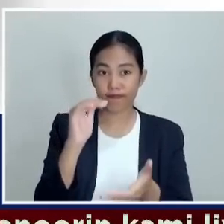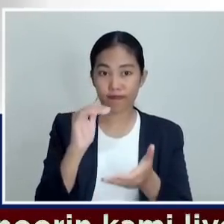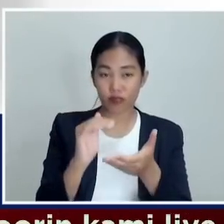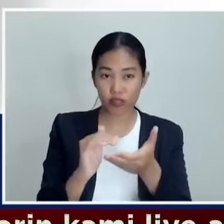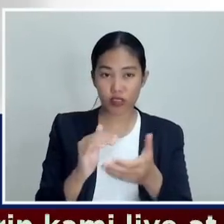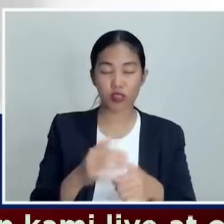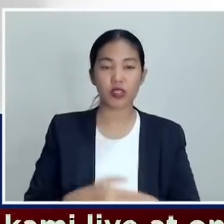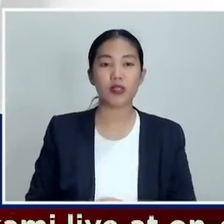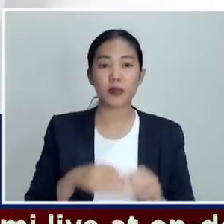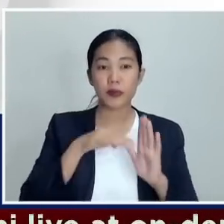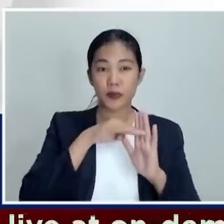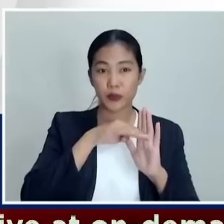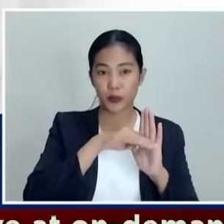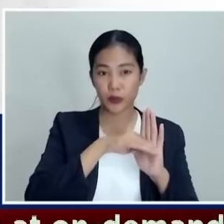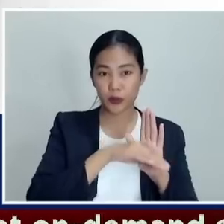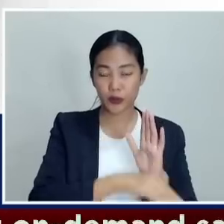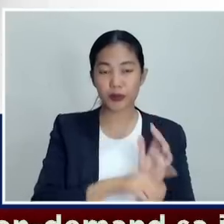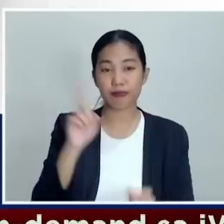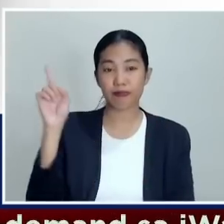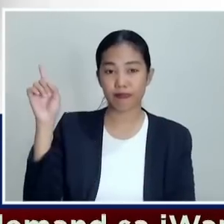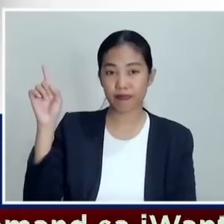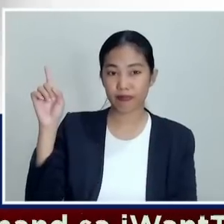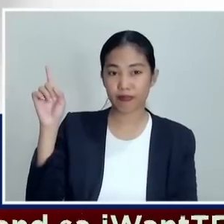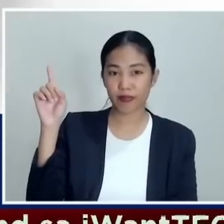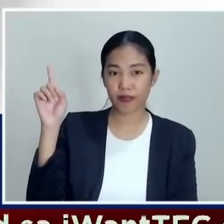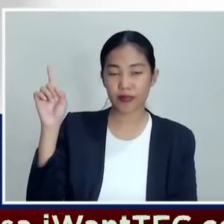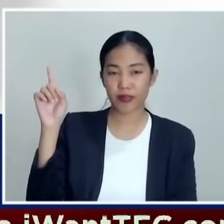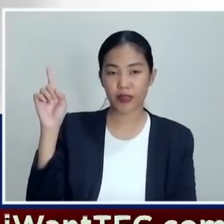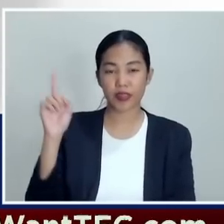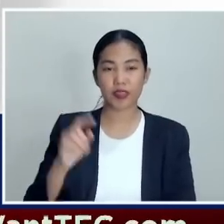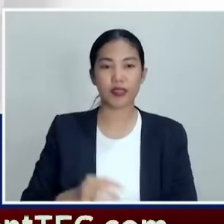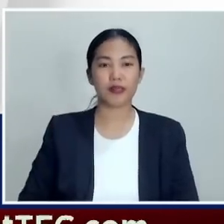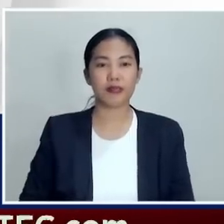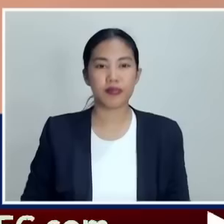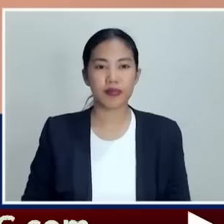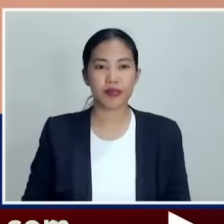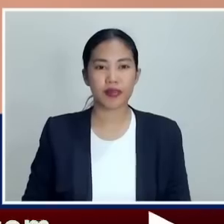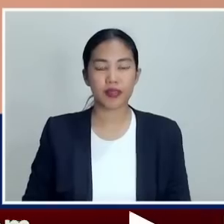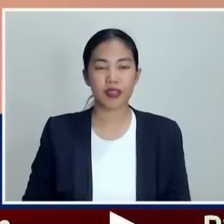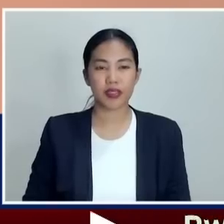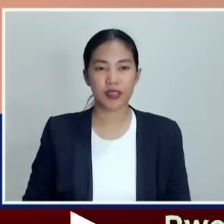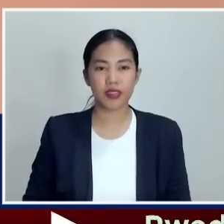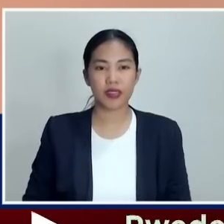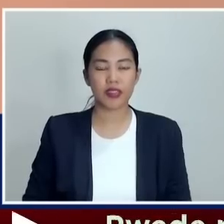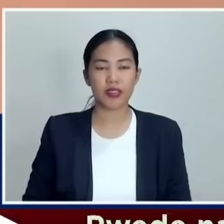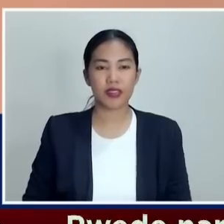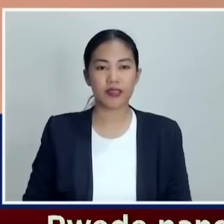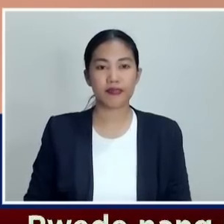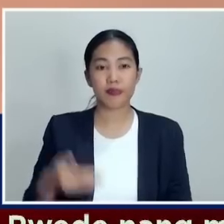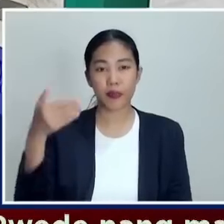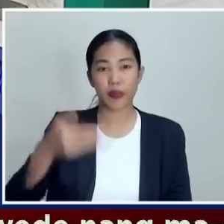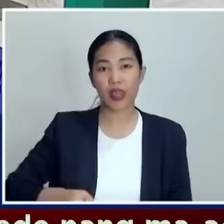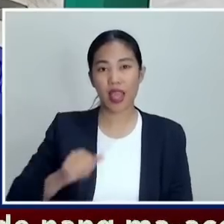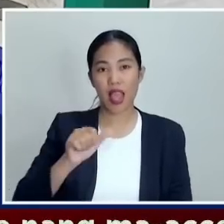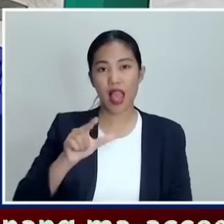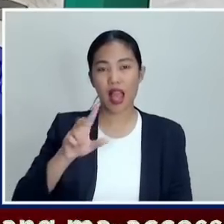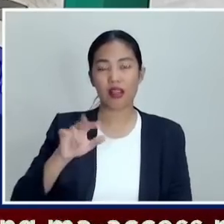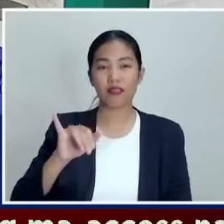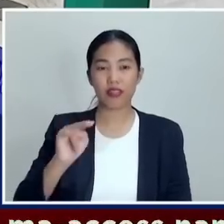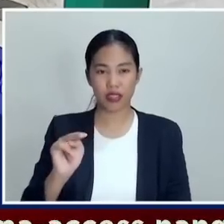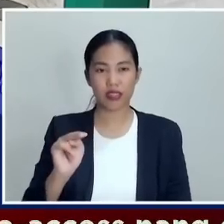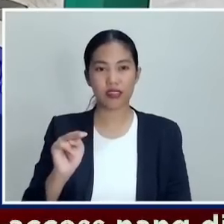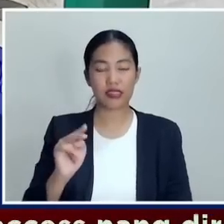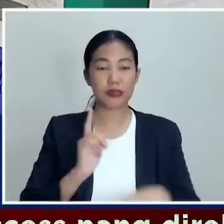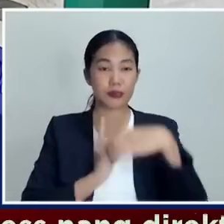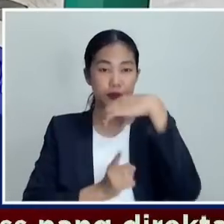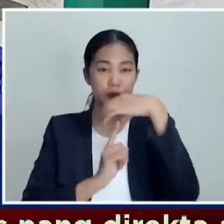at kerosene at liliit naman ang net increase sa gasolina. Alvin L. Chico,